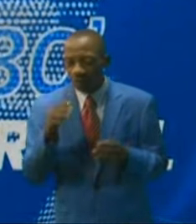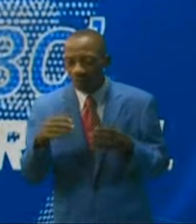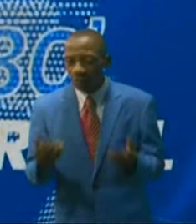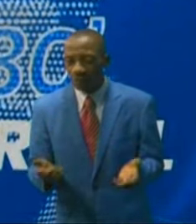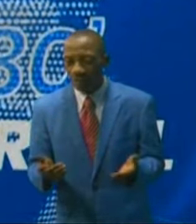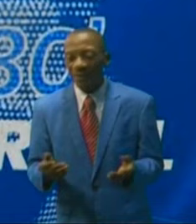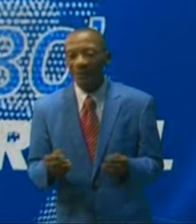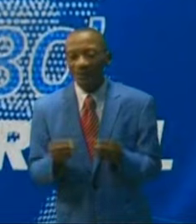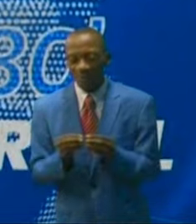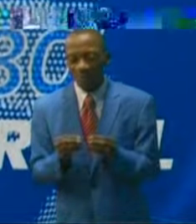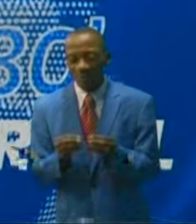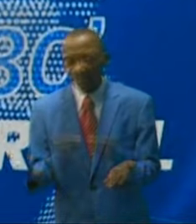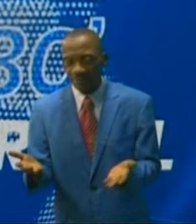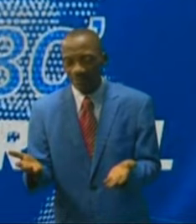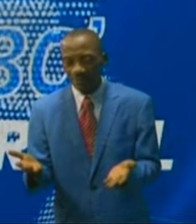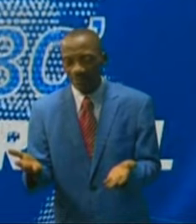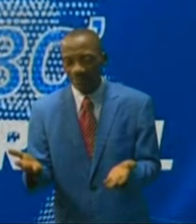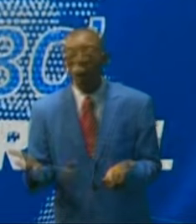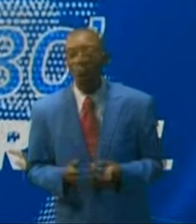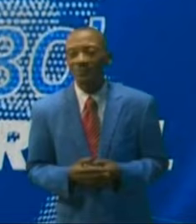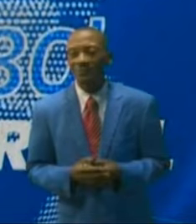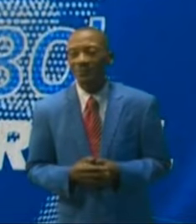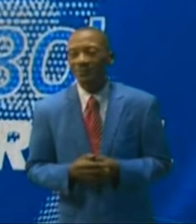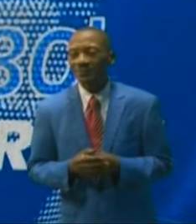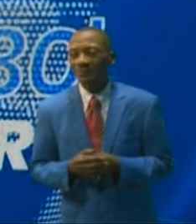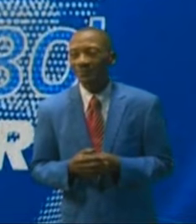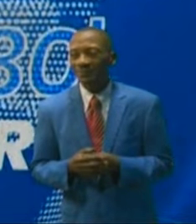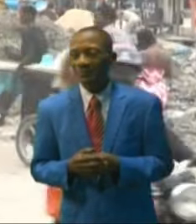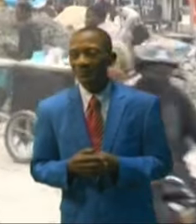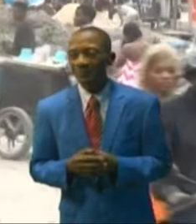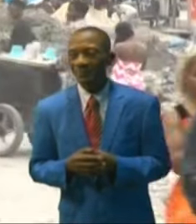Wangata et Bukassa. Fait par Marine Liondo.